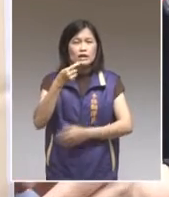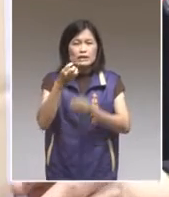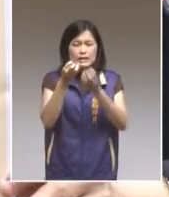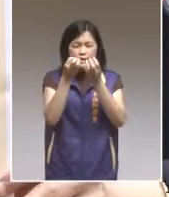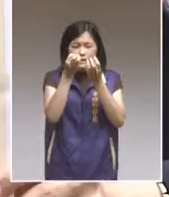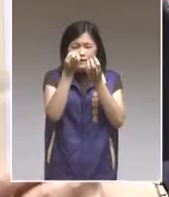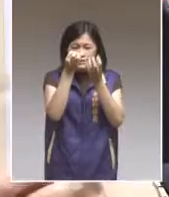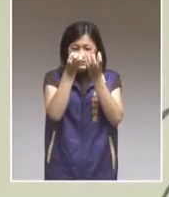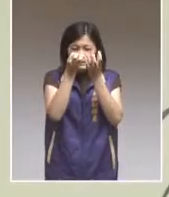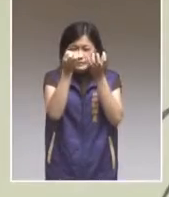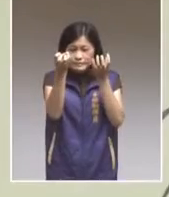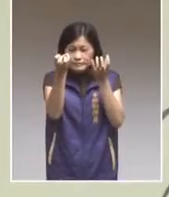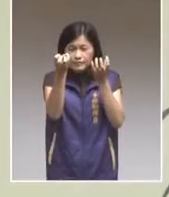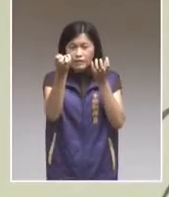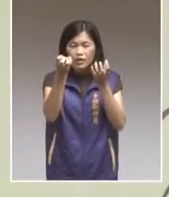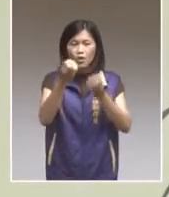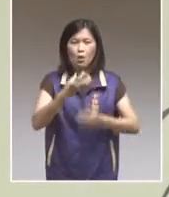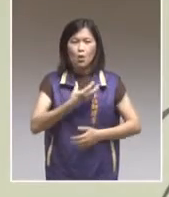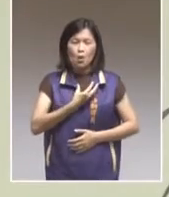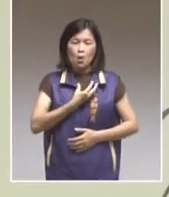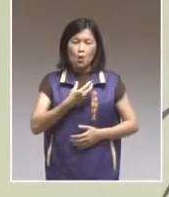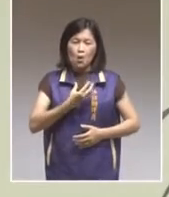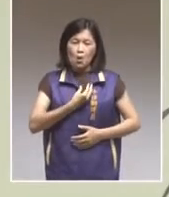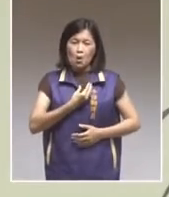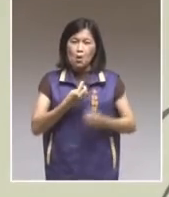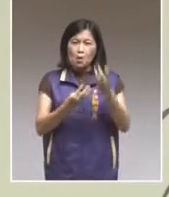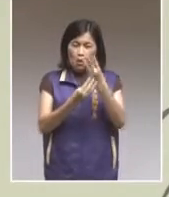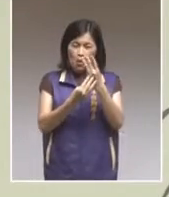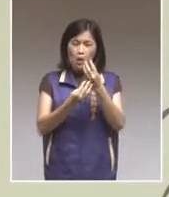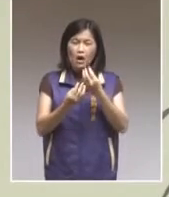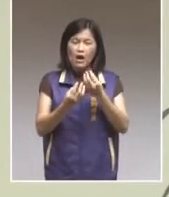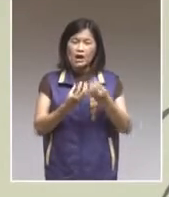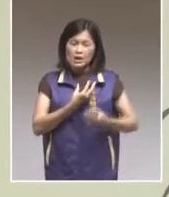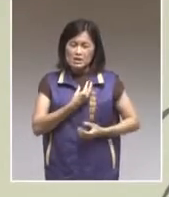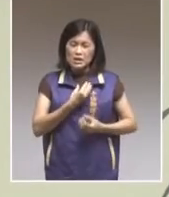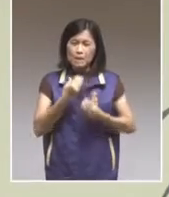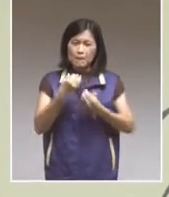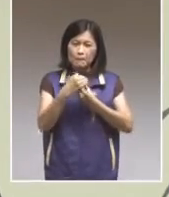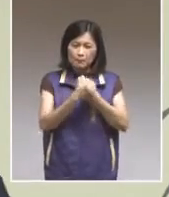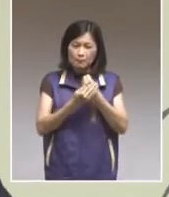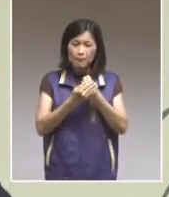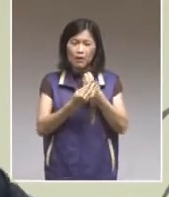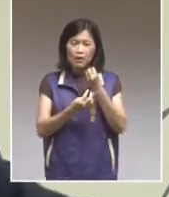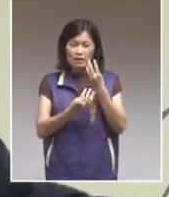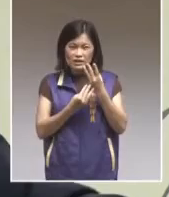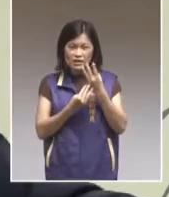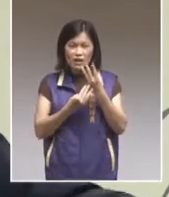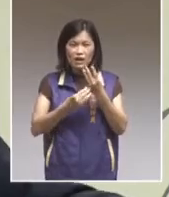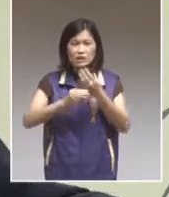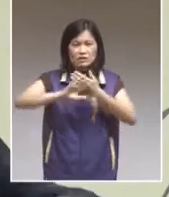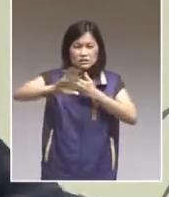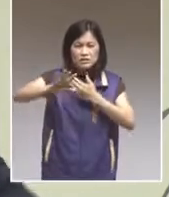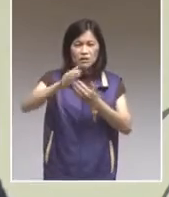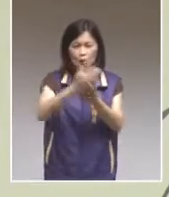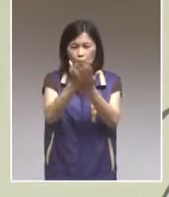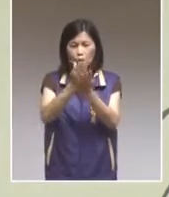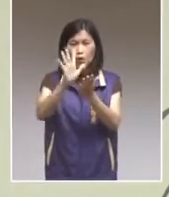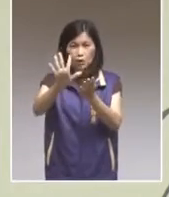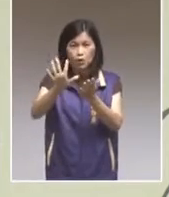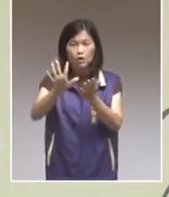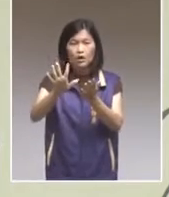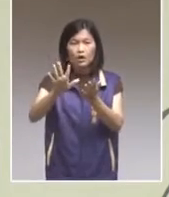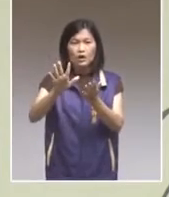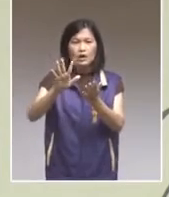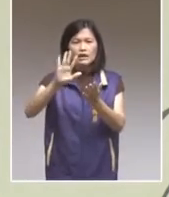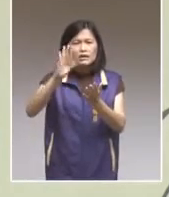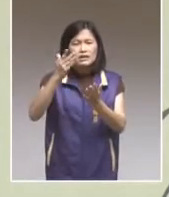例，他也许会有心肌炎、心包膜炎，或者是其他的症状。不过这些症状其实大部分都